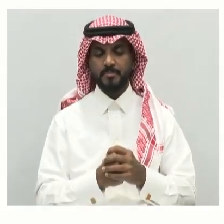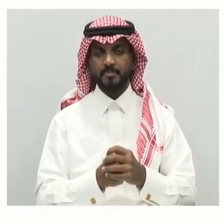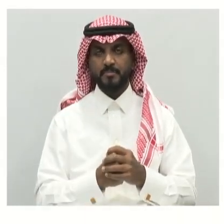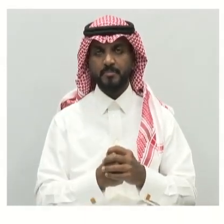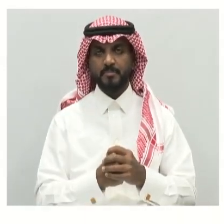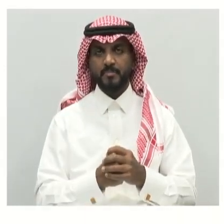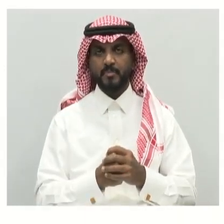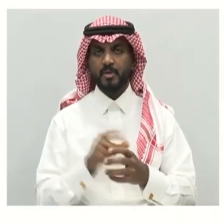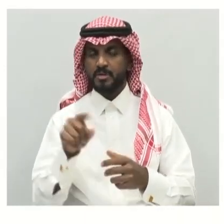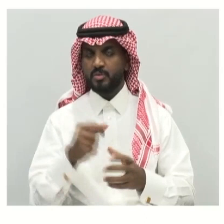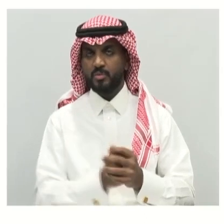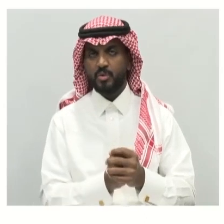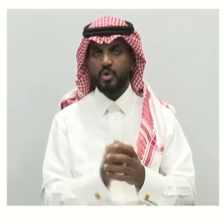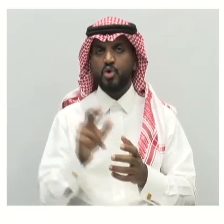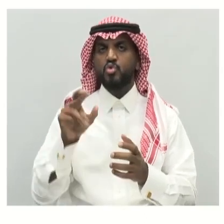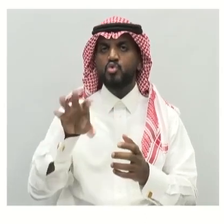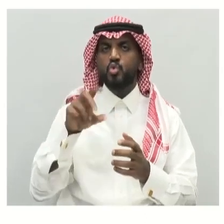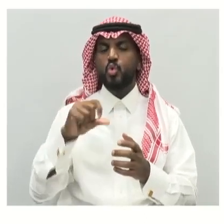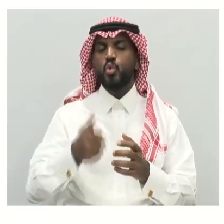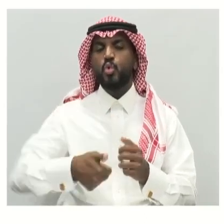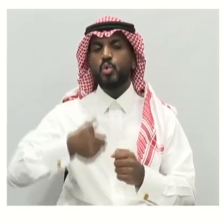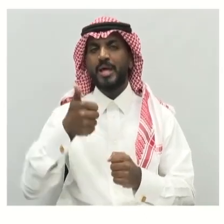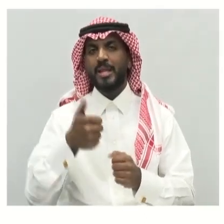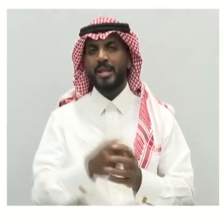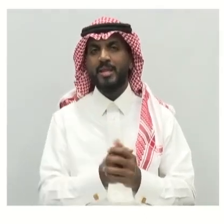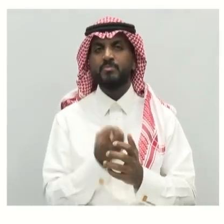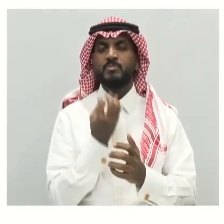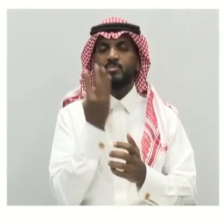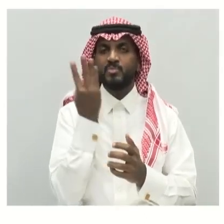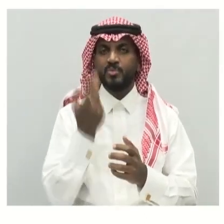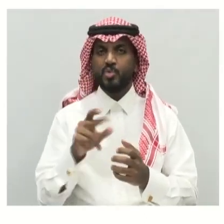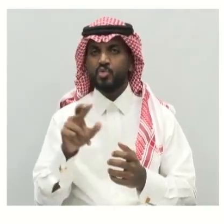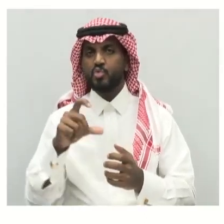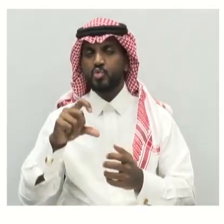واكملوا احسنتم وزهورا وزهورا